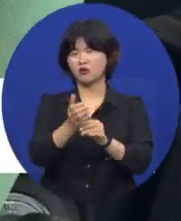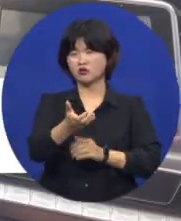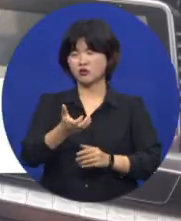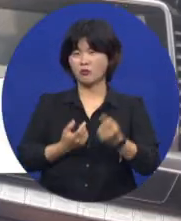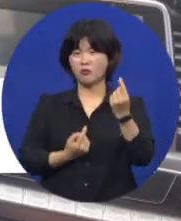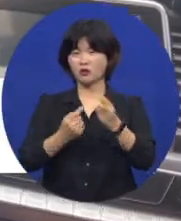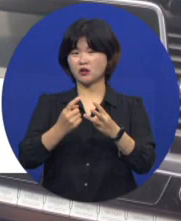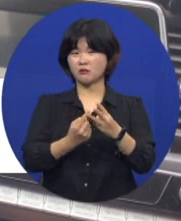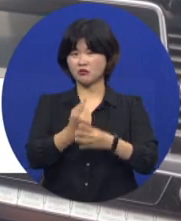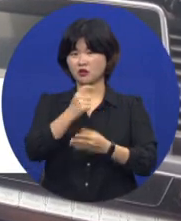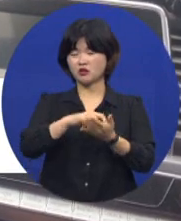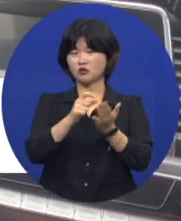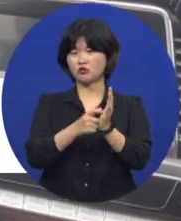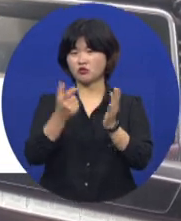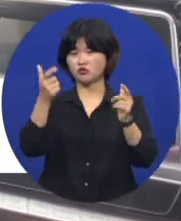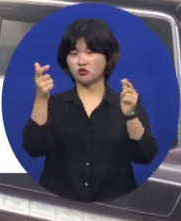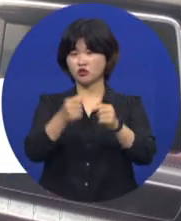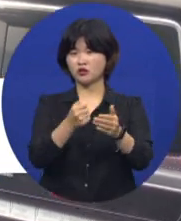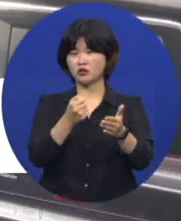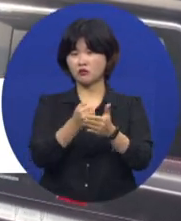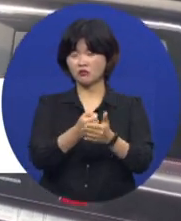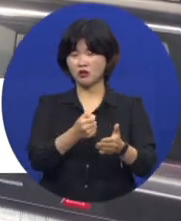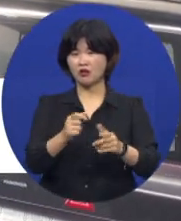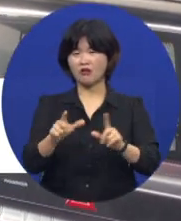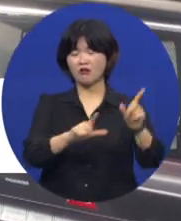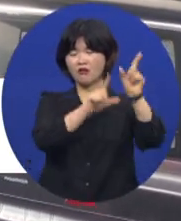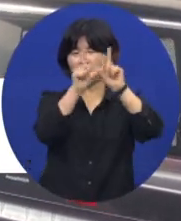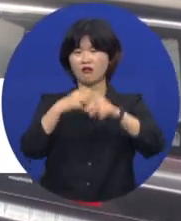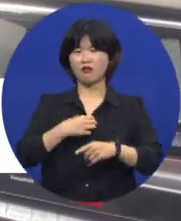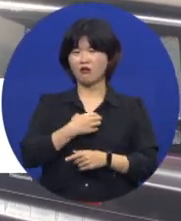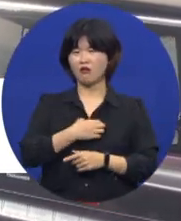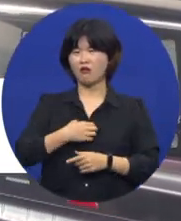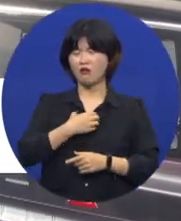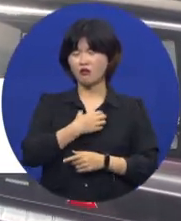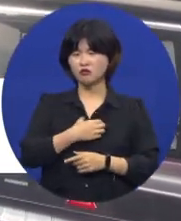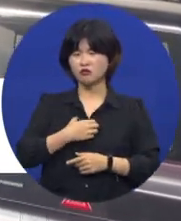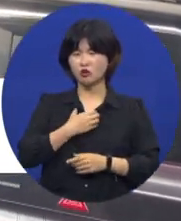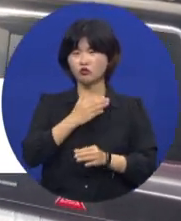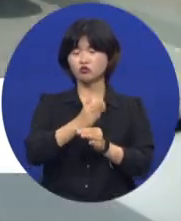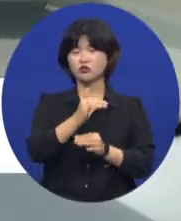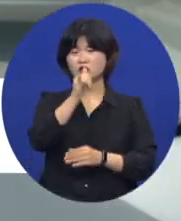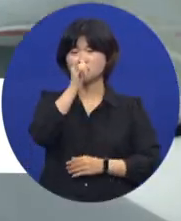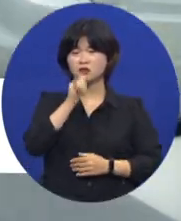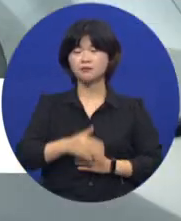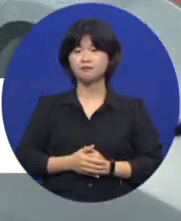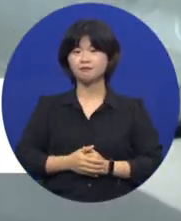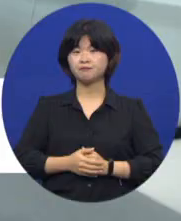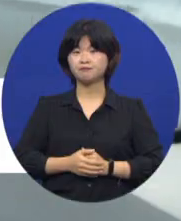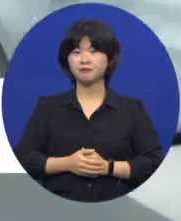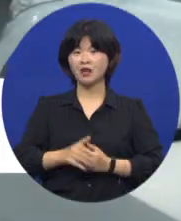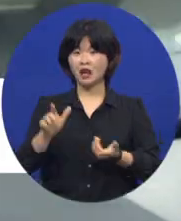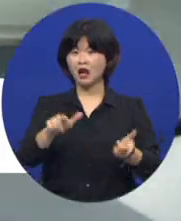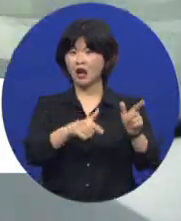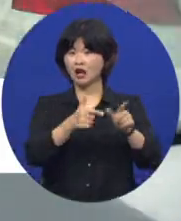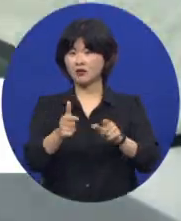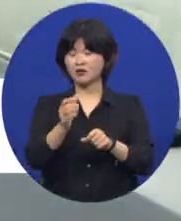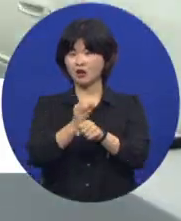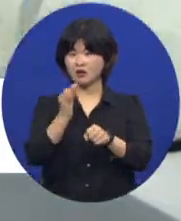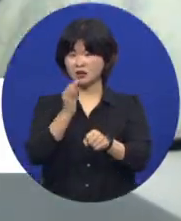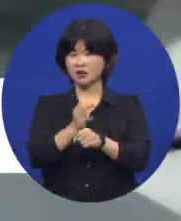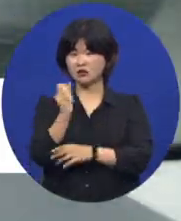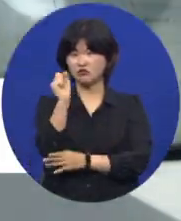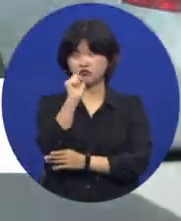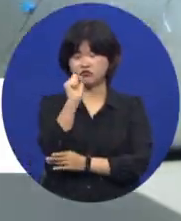3분의 1 수준으로 줄다 보니 생계를 걱정해야 할 처지에 놓여 있기 때문입니다 하루 10시간 넘게